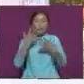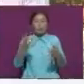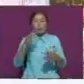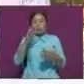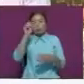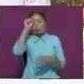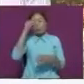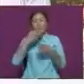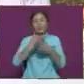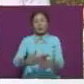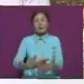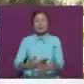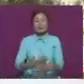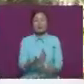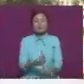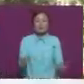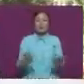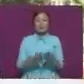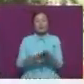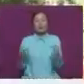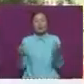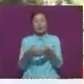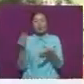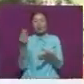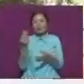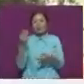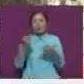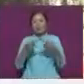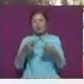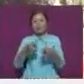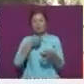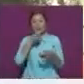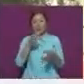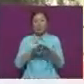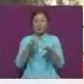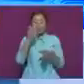жаусын сіздерге. Сіздерге де ұжымдарыңызға, Ақтау телеканалы, мыңда бір рахмет. Табыс тілеймін.